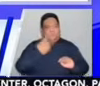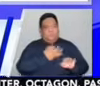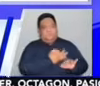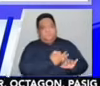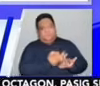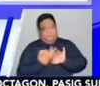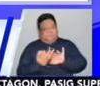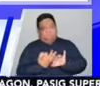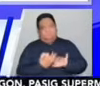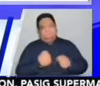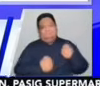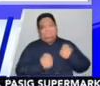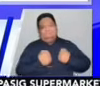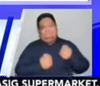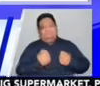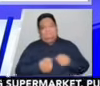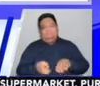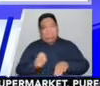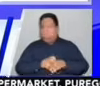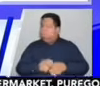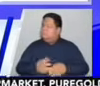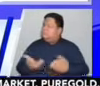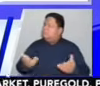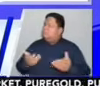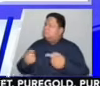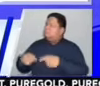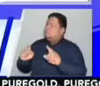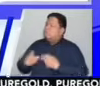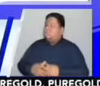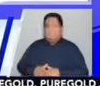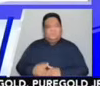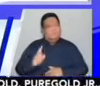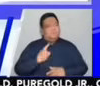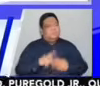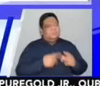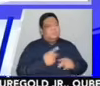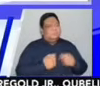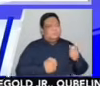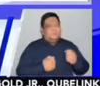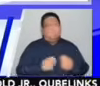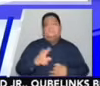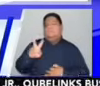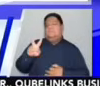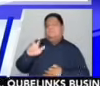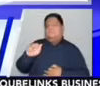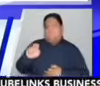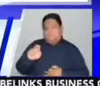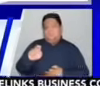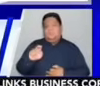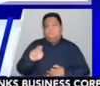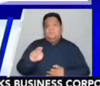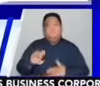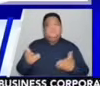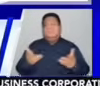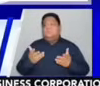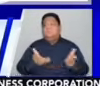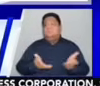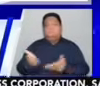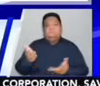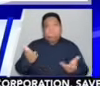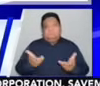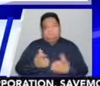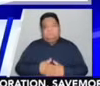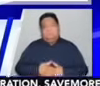sasakyan Anong klaseng sasakyan van van and then Saan nga kayo dinala h ko alam kung sa iyung lugar